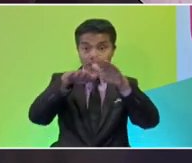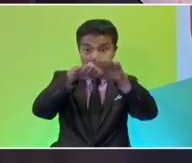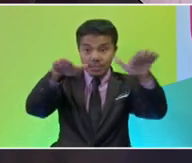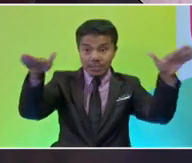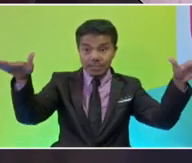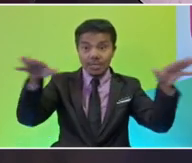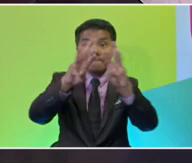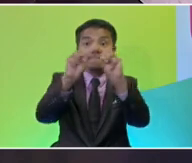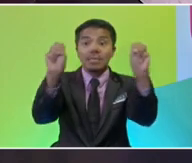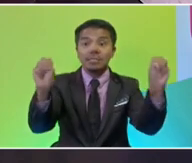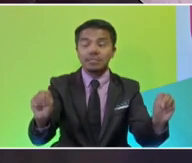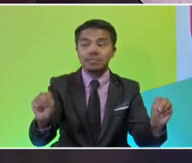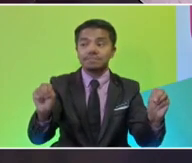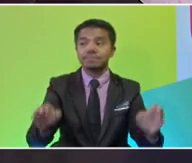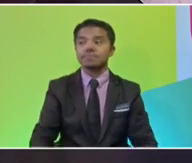tersebut